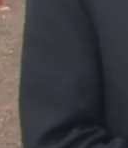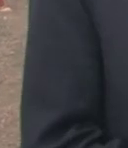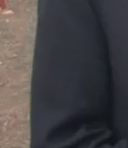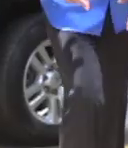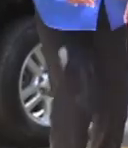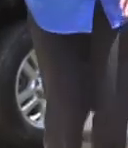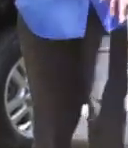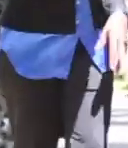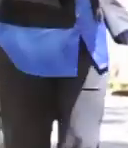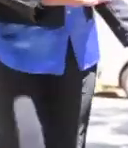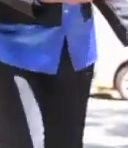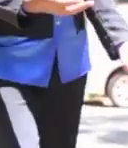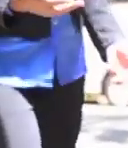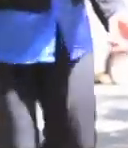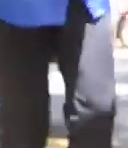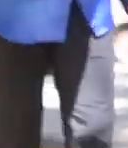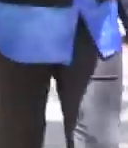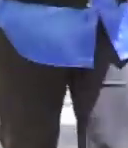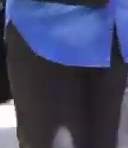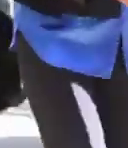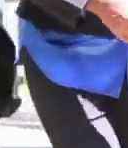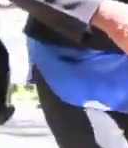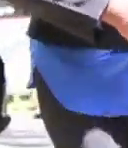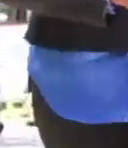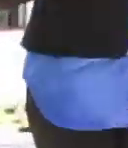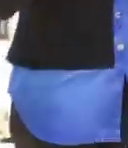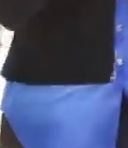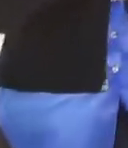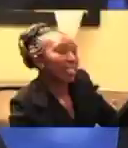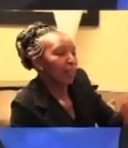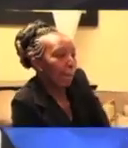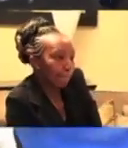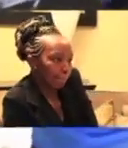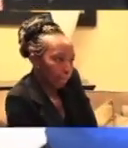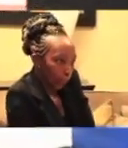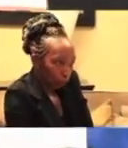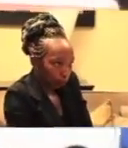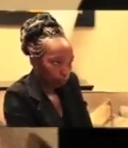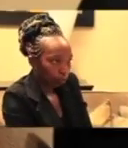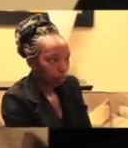kuonyesha walemavu, wachukulie tu kama binadamu wa kawaida na maisha itaendelea.